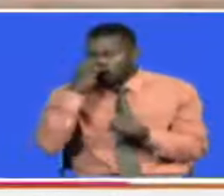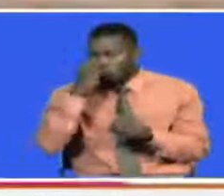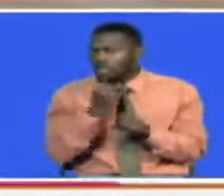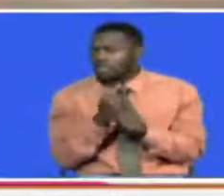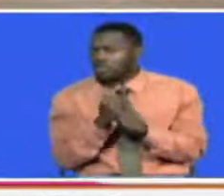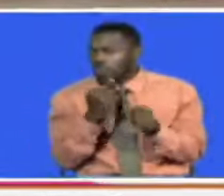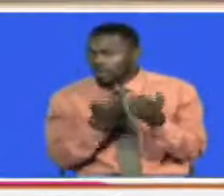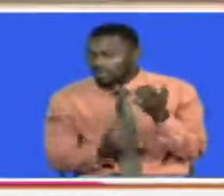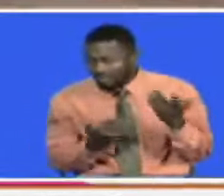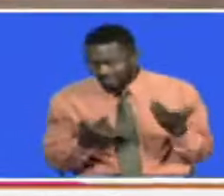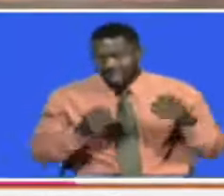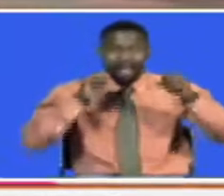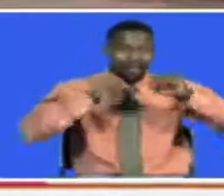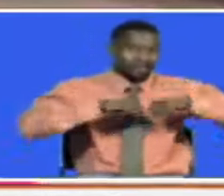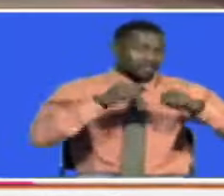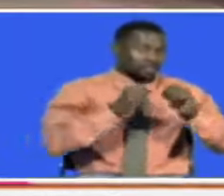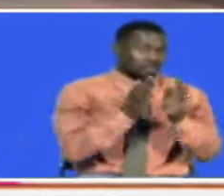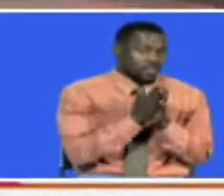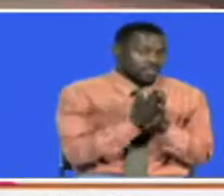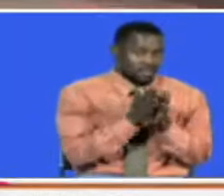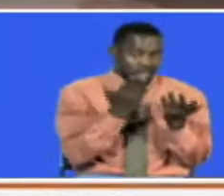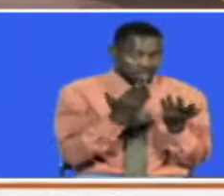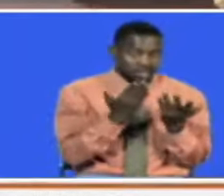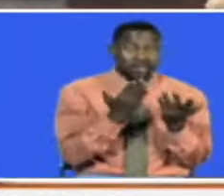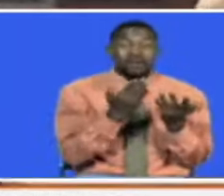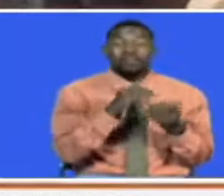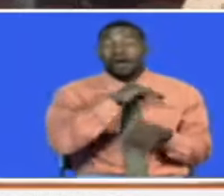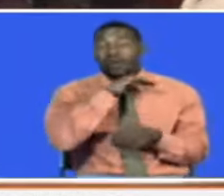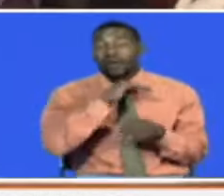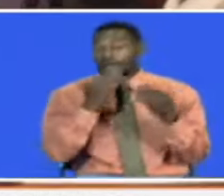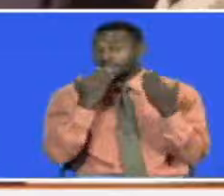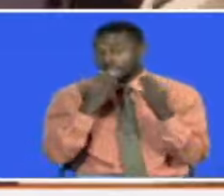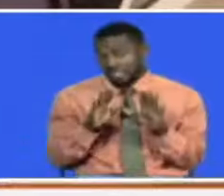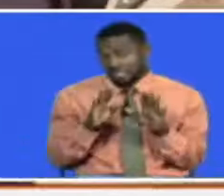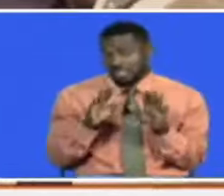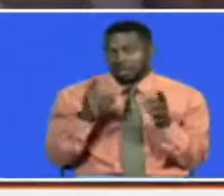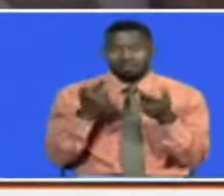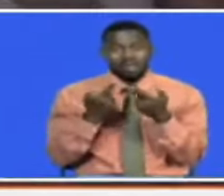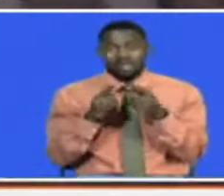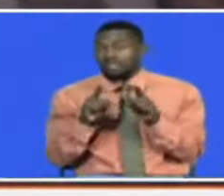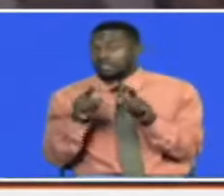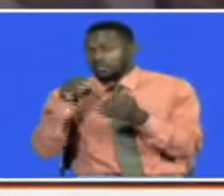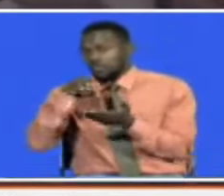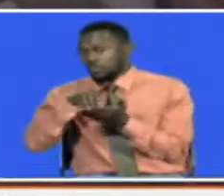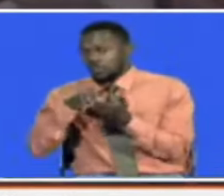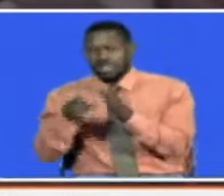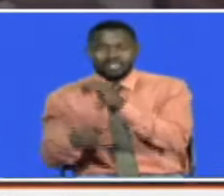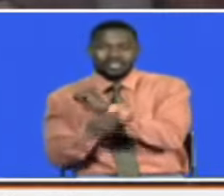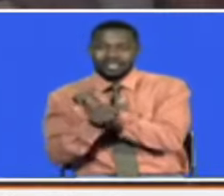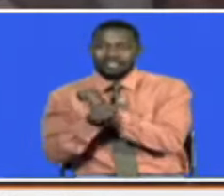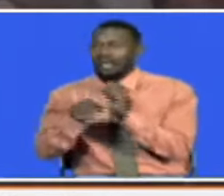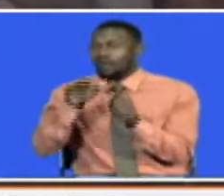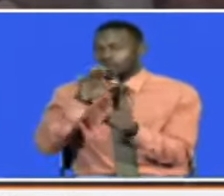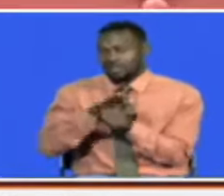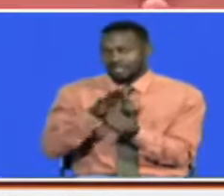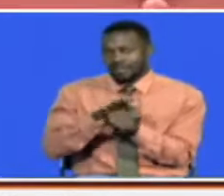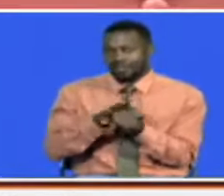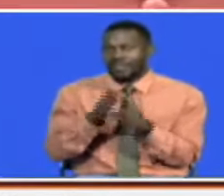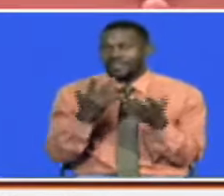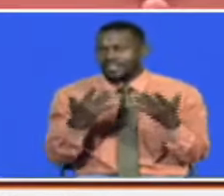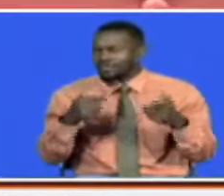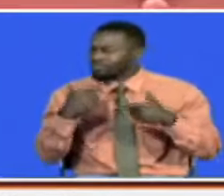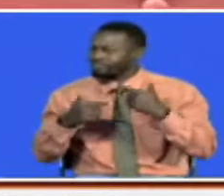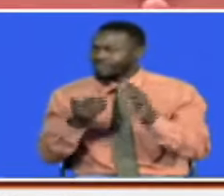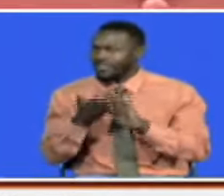akaingia makubaliano na Raila Odinga. Hapa mambo yakaharibika zaidi kwa Gachagua. Mambo yalisonga kwa kasi sana,